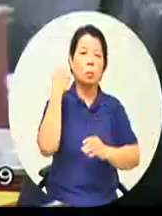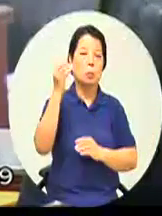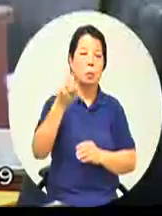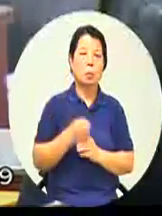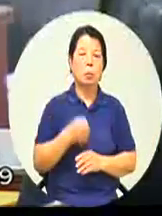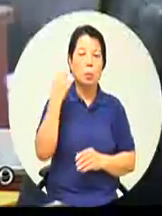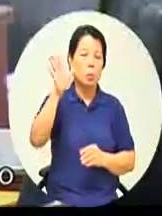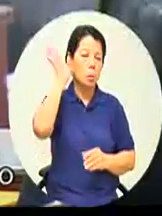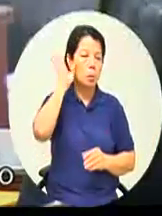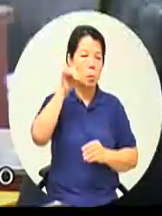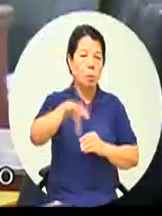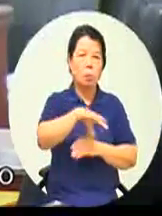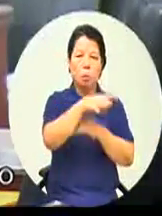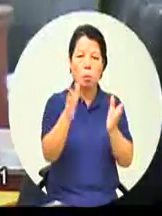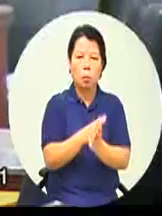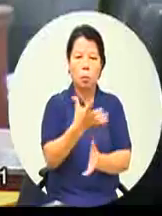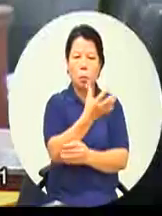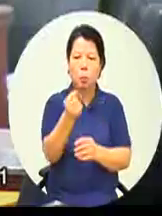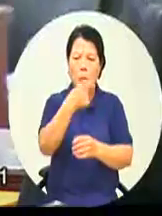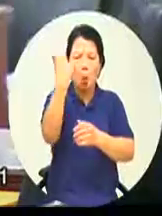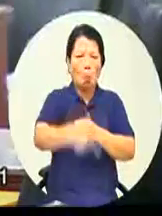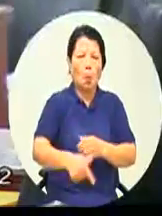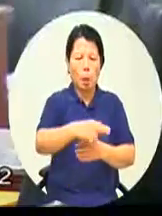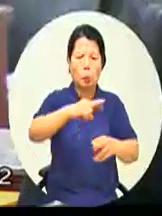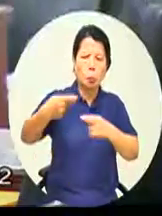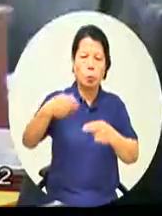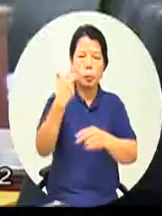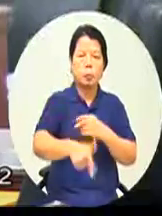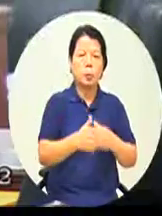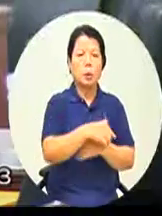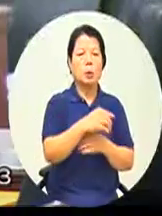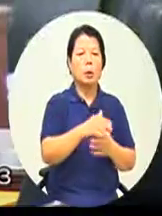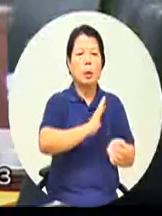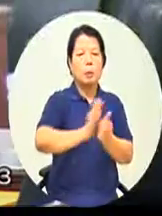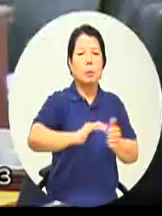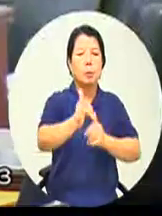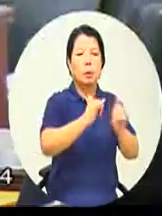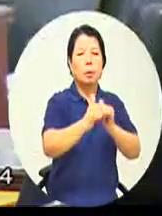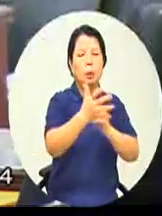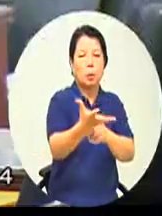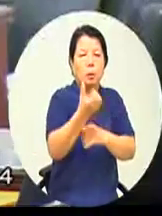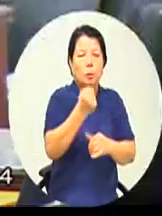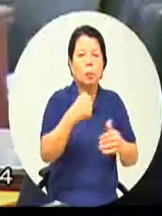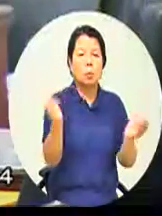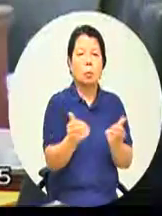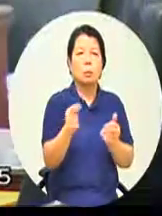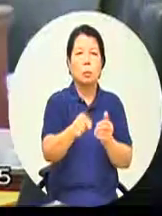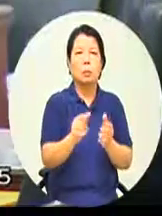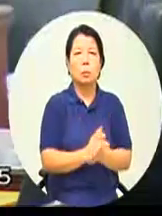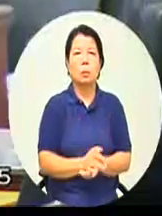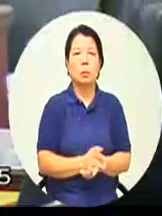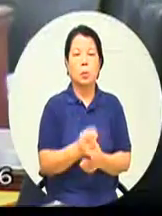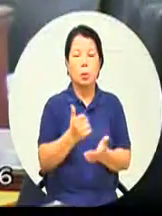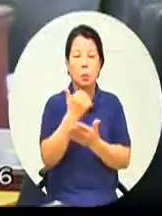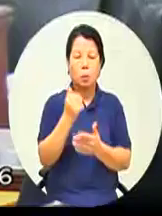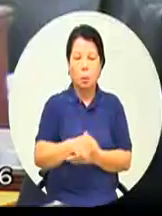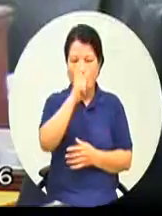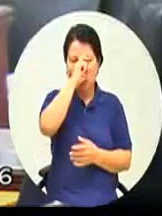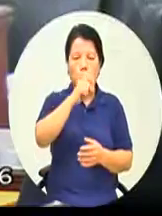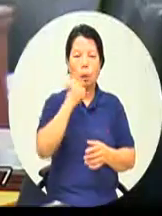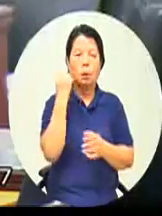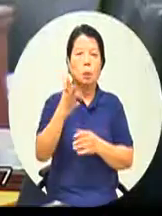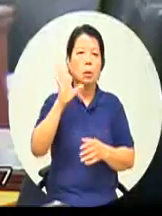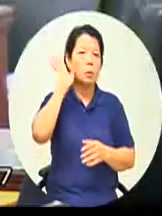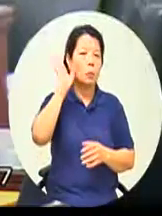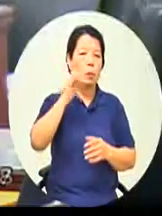有掌握到这样子维修很慢，然后影响到消费者跟乐听者权益的问题。那这一题我希望新闻局长